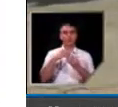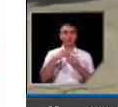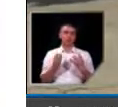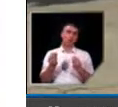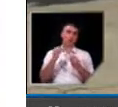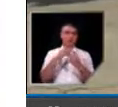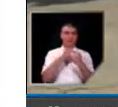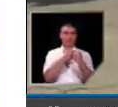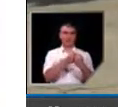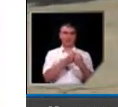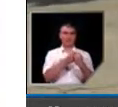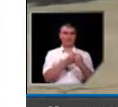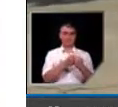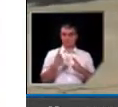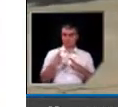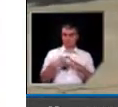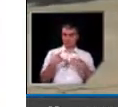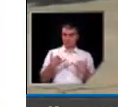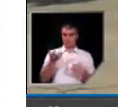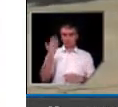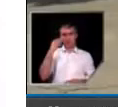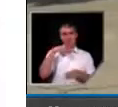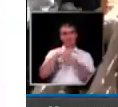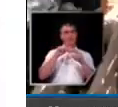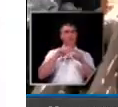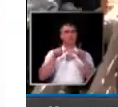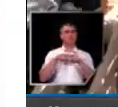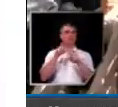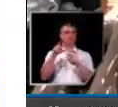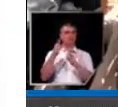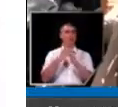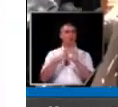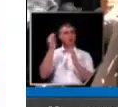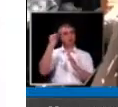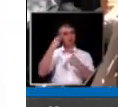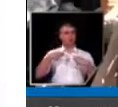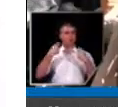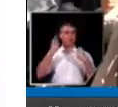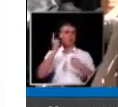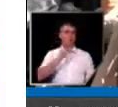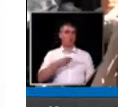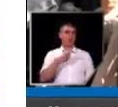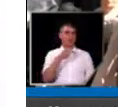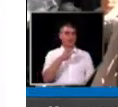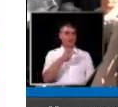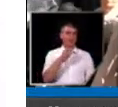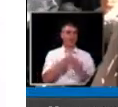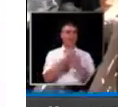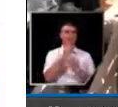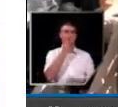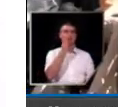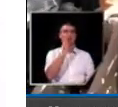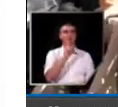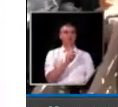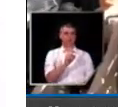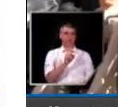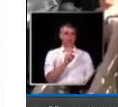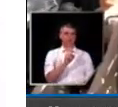עוד מאבק. עד היום הם היו במסגרת בחוק חינוך חובה, שזה עד גיל